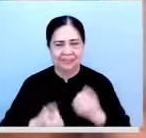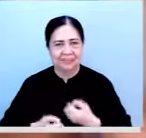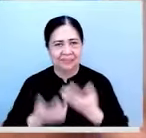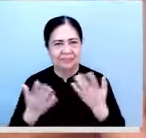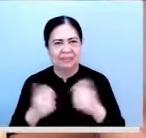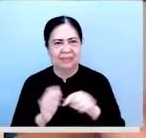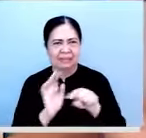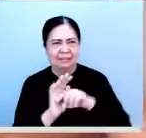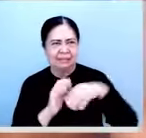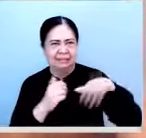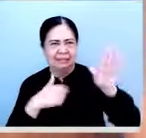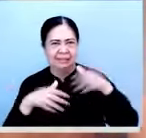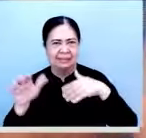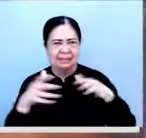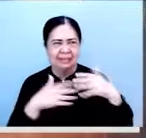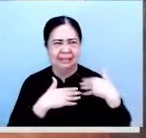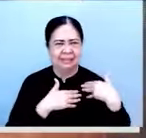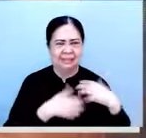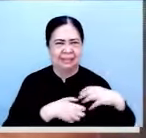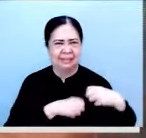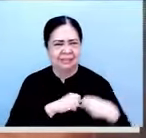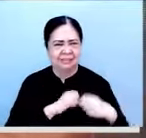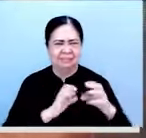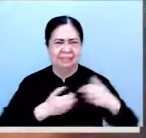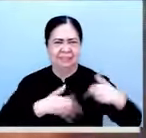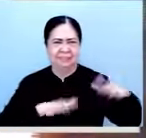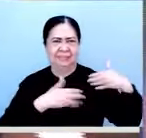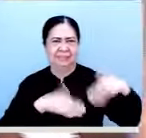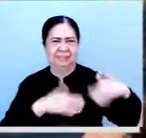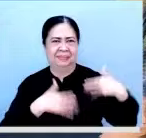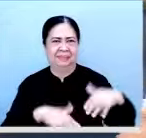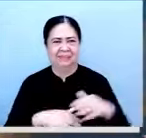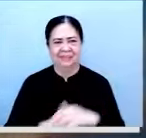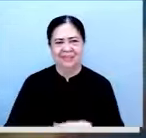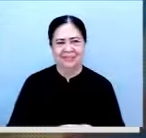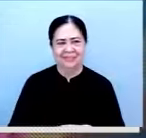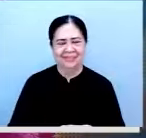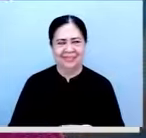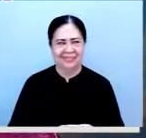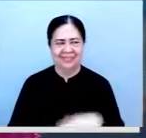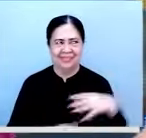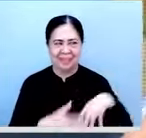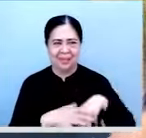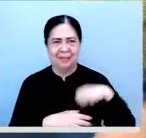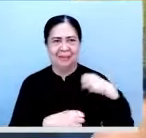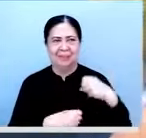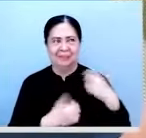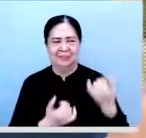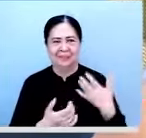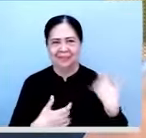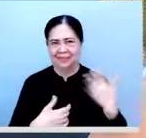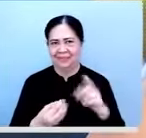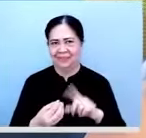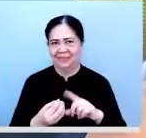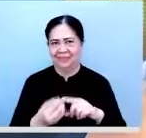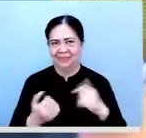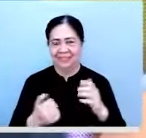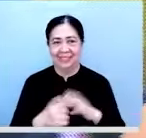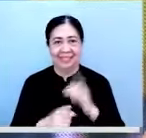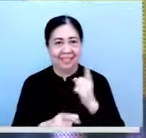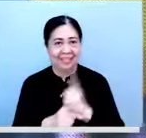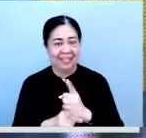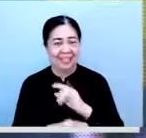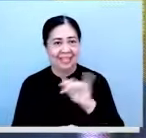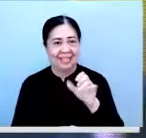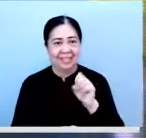at nakakabigat ng loob. Naku, may mga hugot pala si Valedictorian today. Tama ka dyan, Jess. Light,